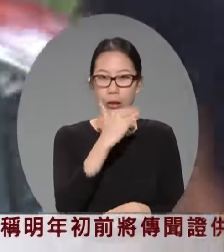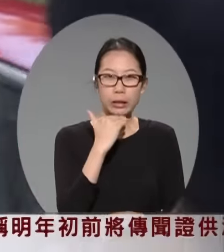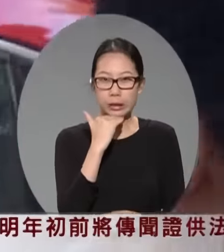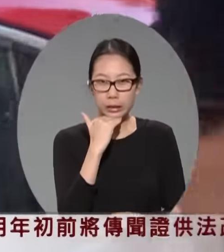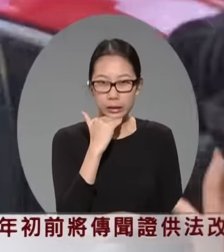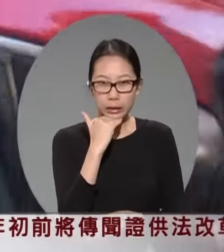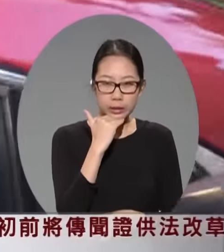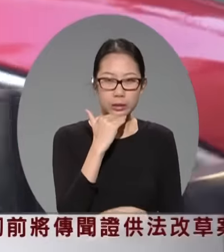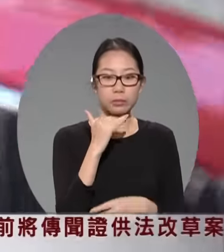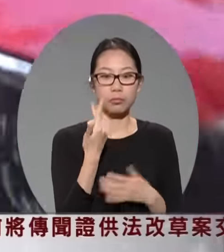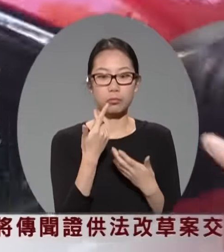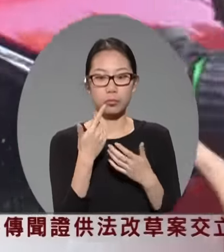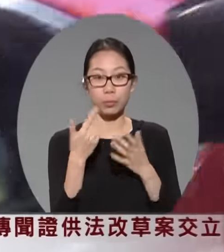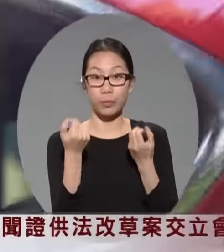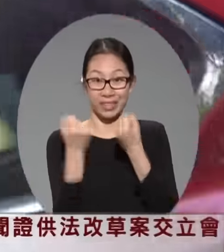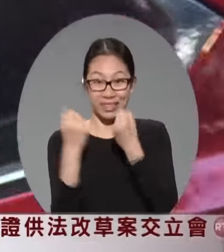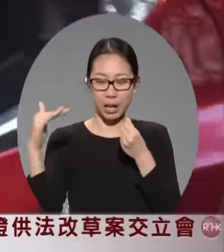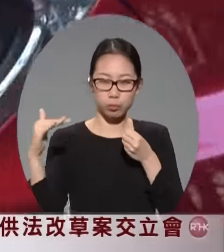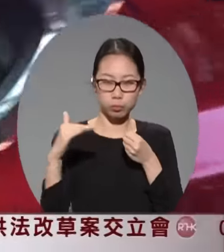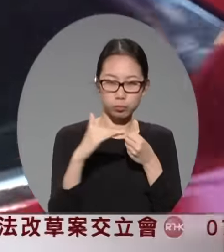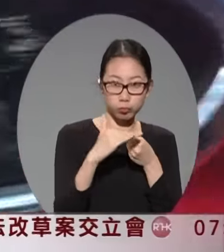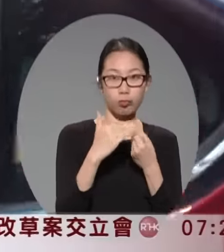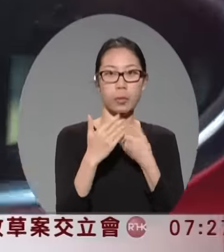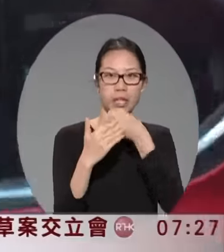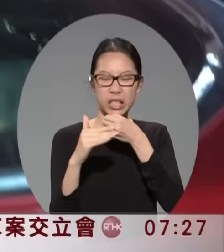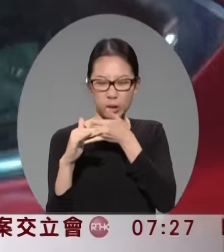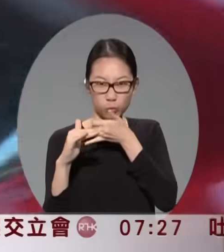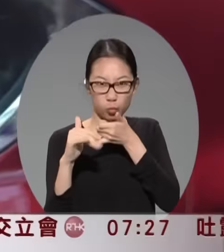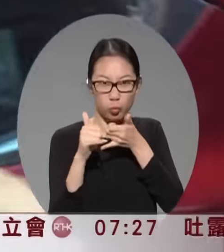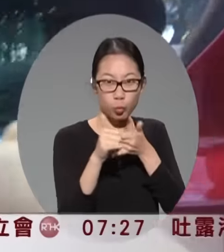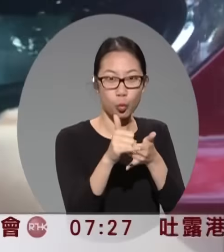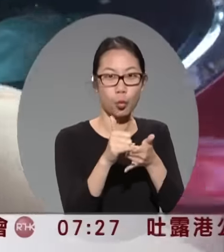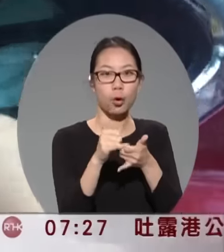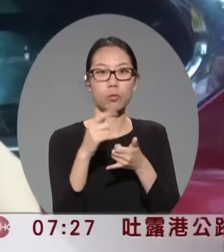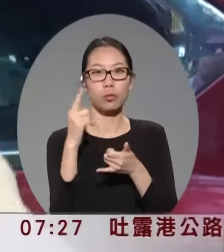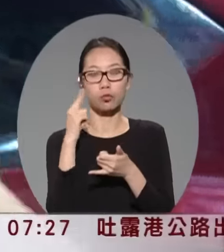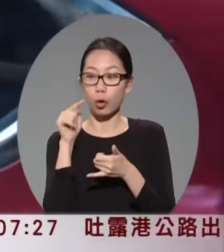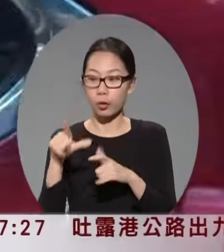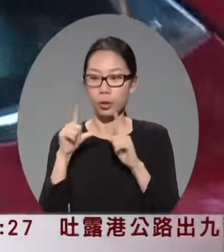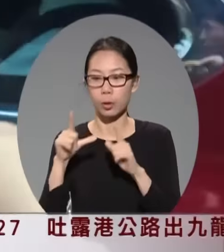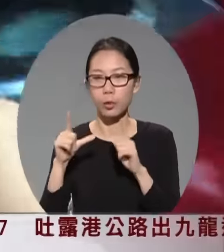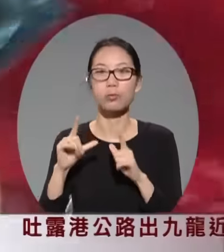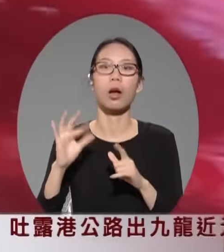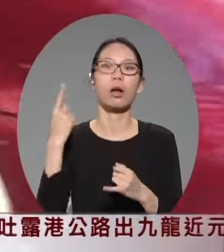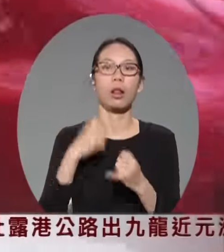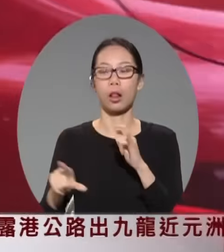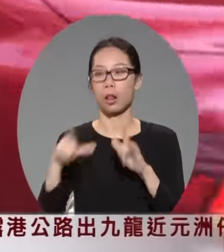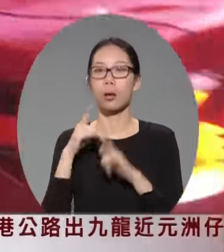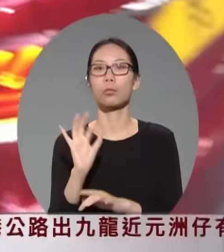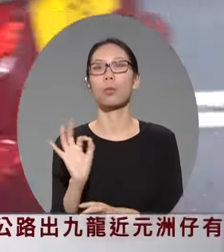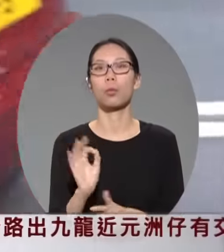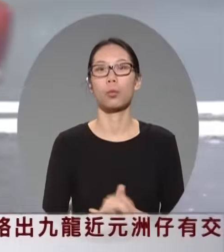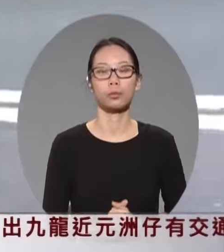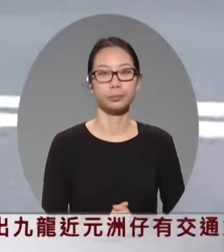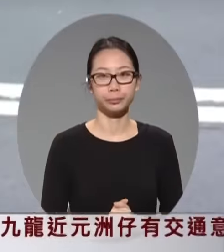車出嚟嘅時候咧，啲記者都係追住啦，睇希望咧係會留低個窗啦，就答問題。不過咧，佢都係冇回應到啊。咁